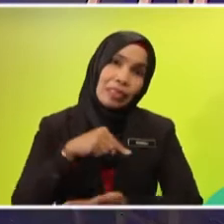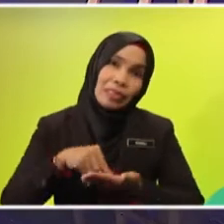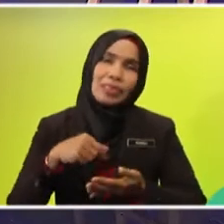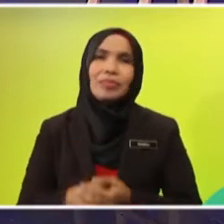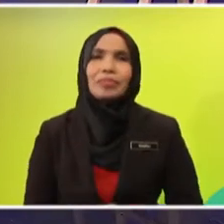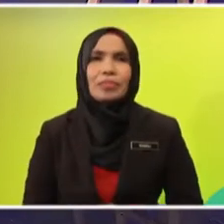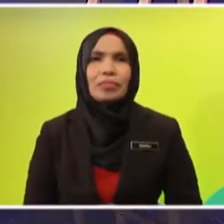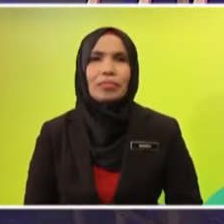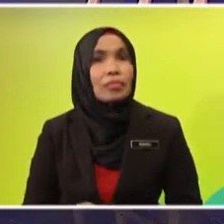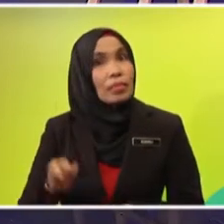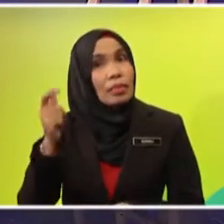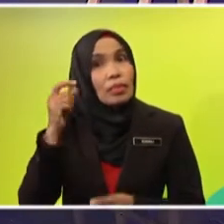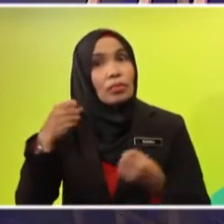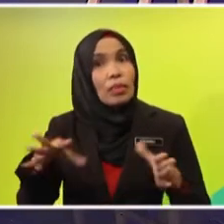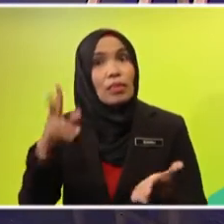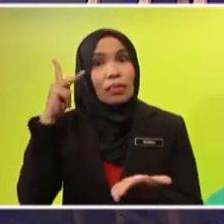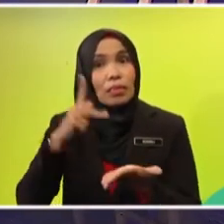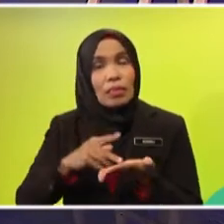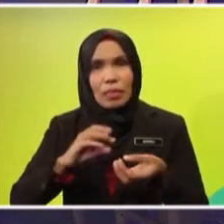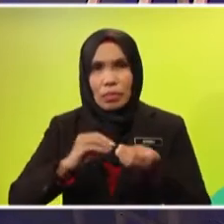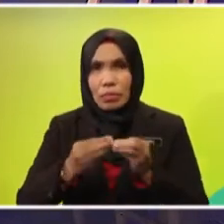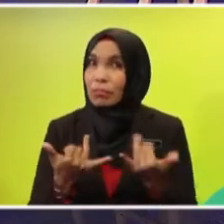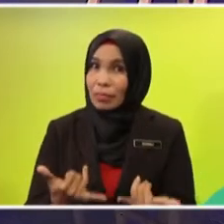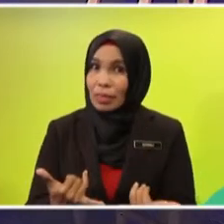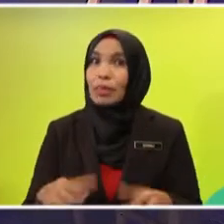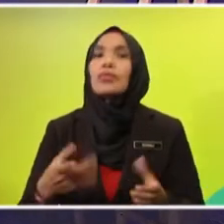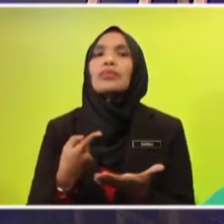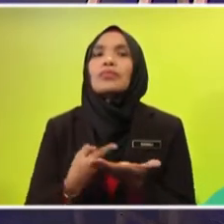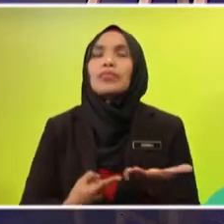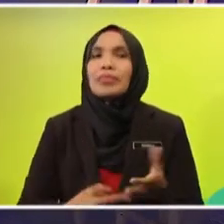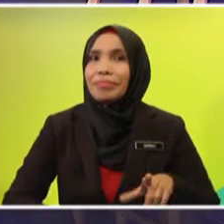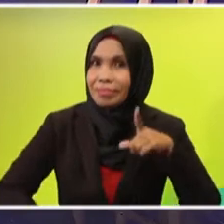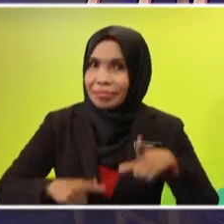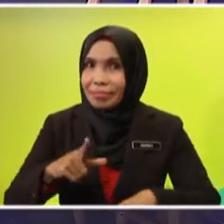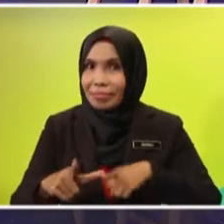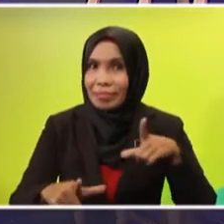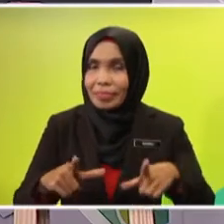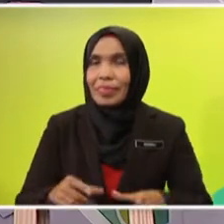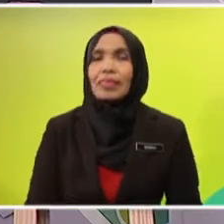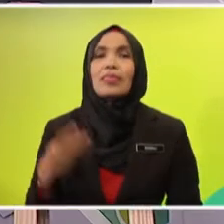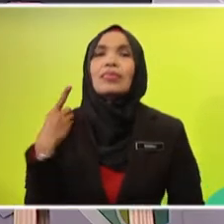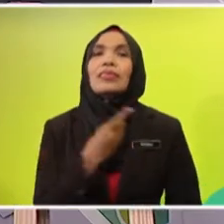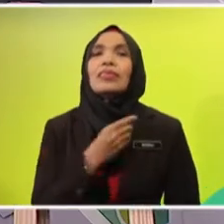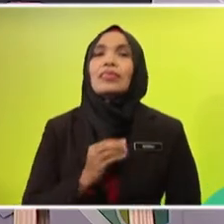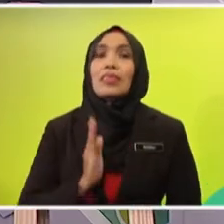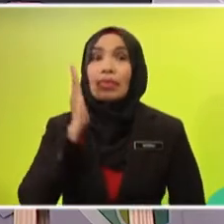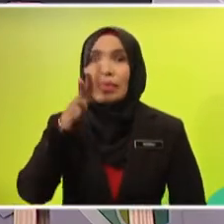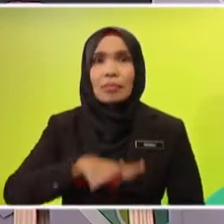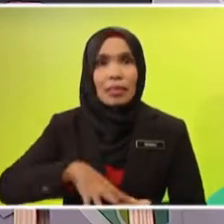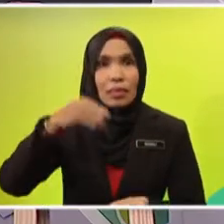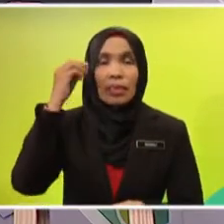mengenal nombor Letto Reni kita enak lakukan Apapun langkah yang seterusnya kita akan belajar menyebut